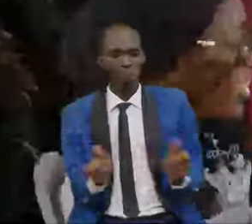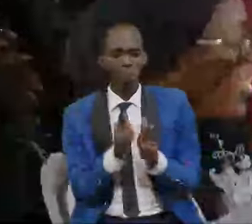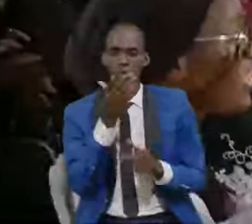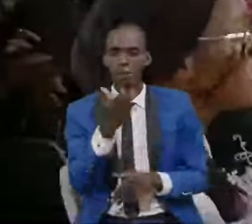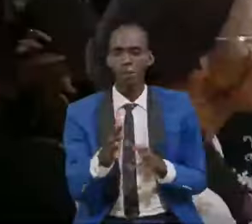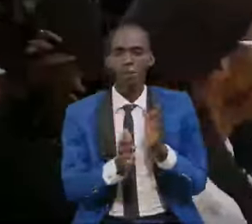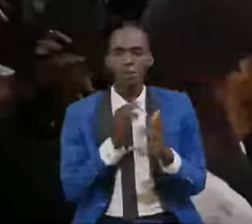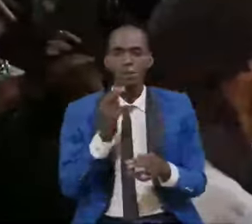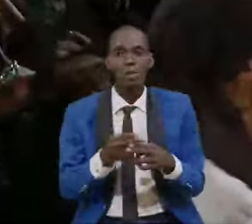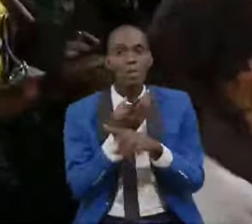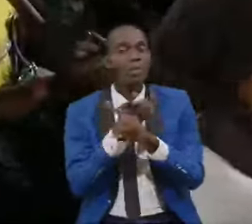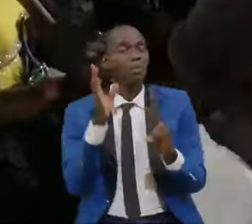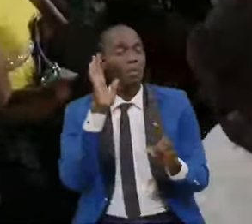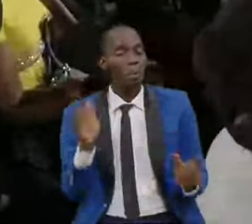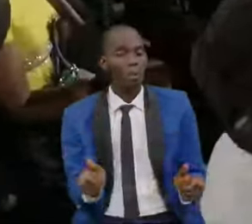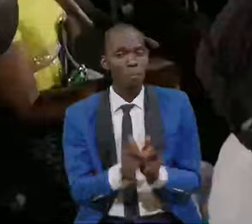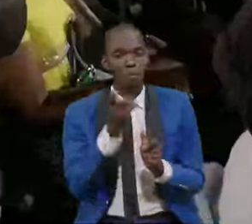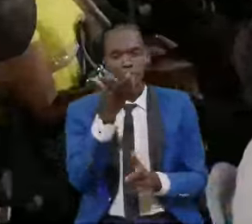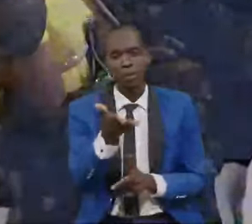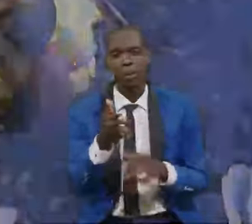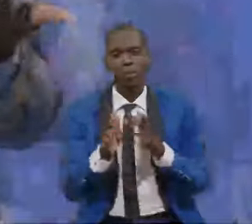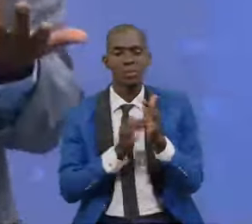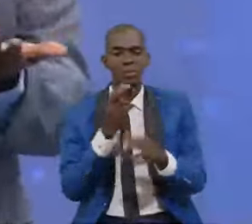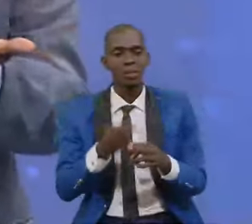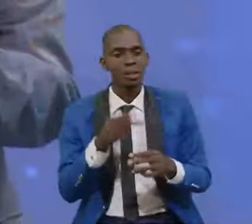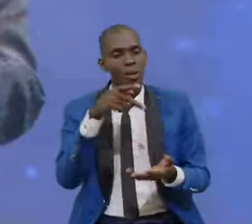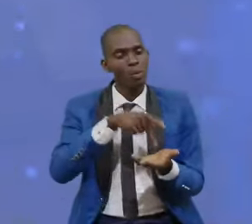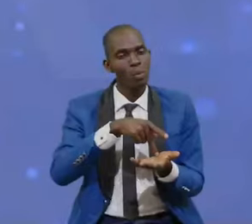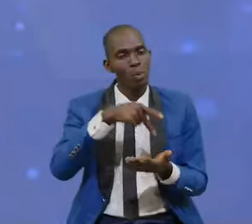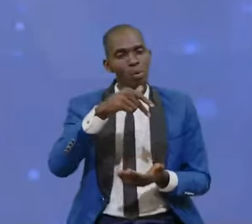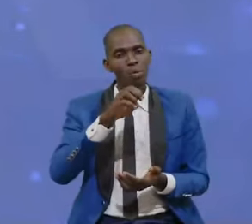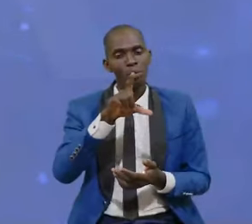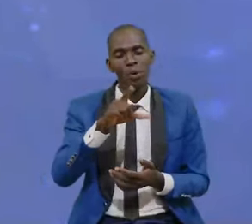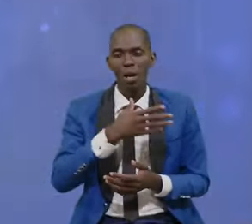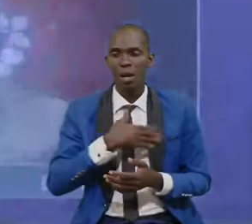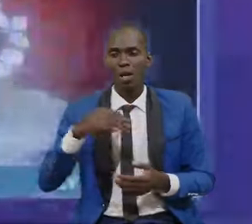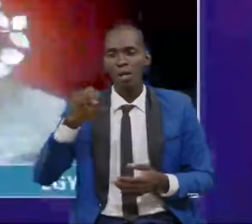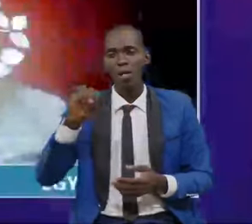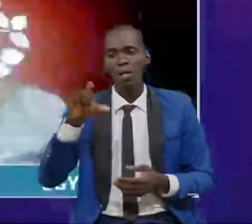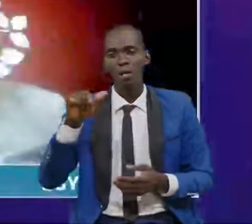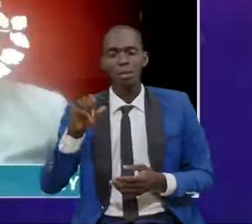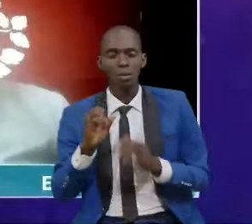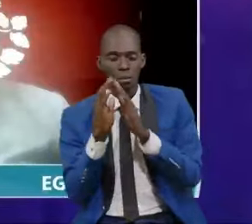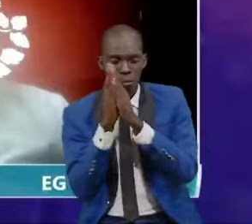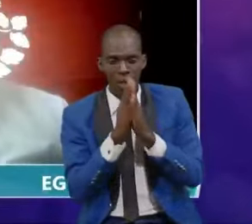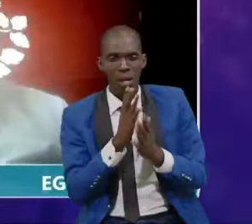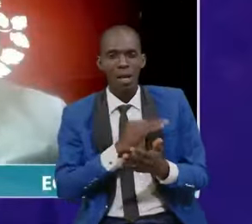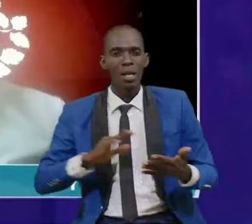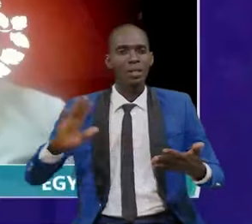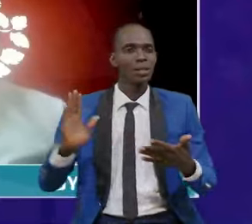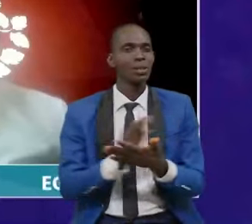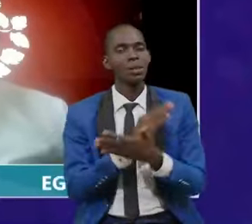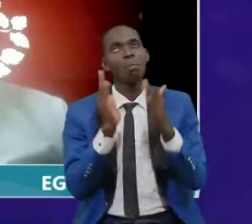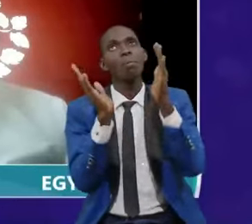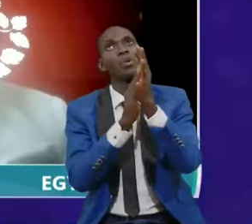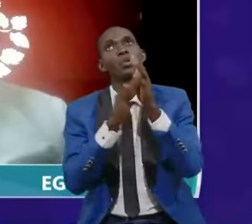viendra pas. Mais Paul et Silas priaient et chantaient le louange de Dieu. Et les